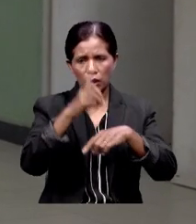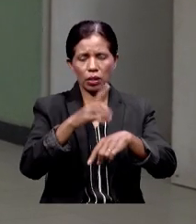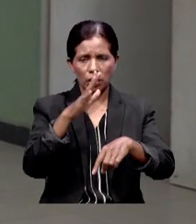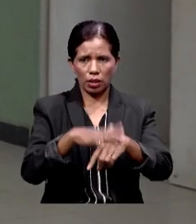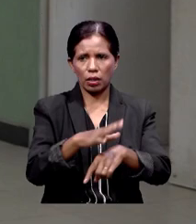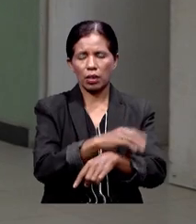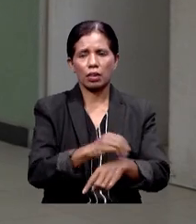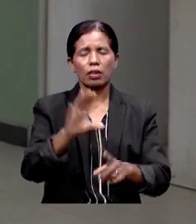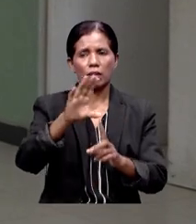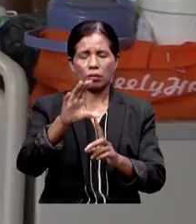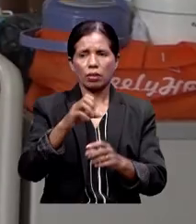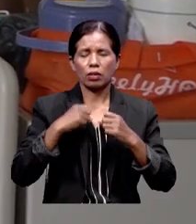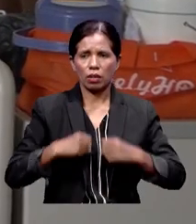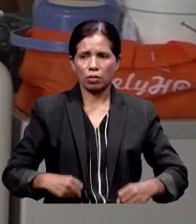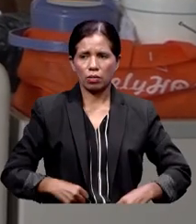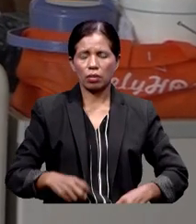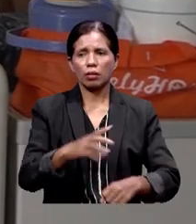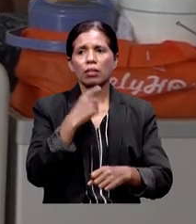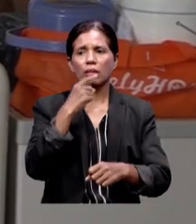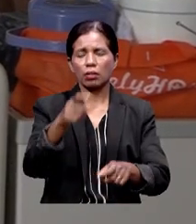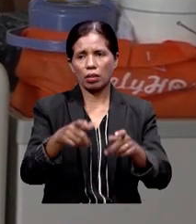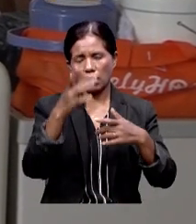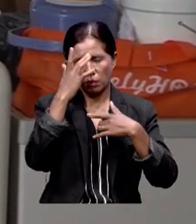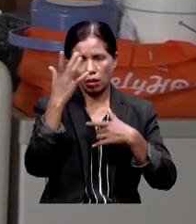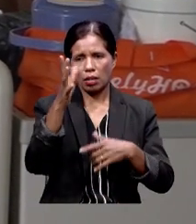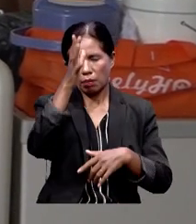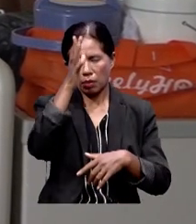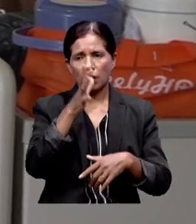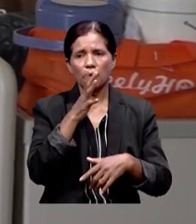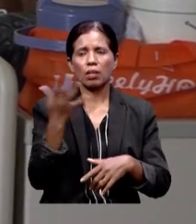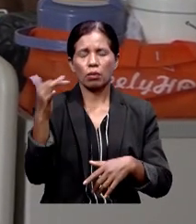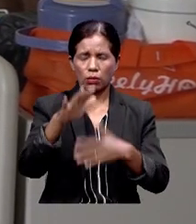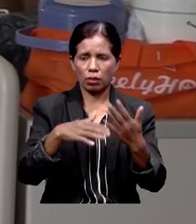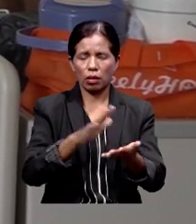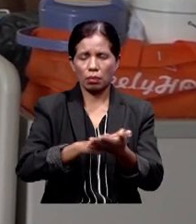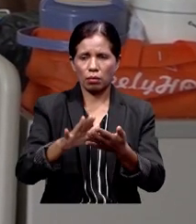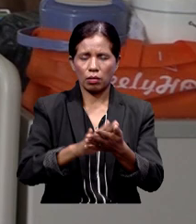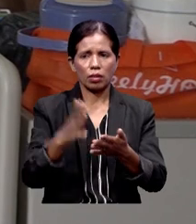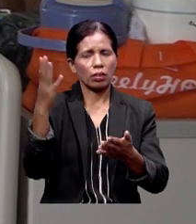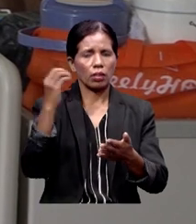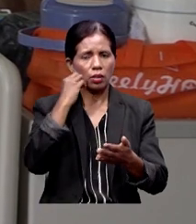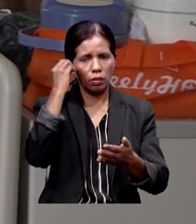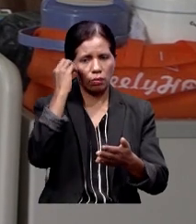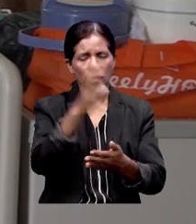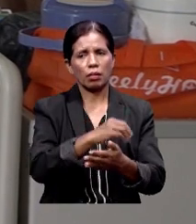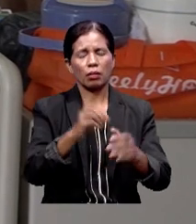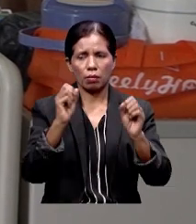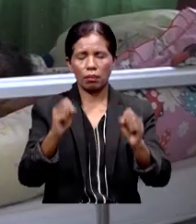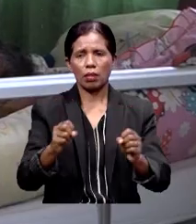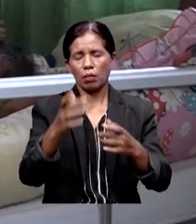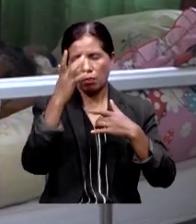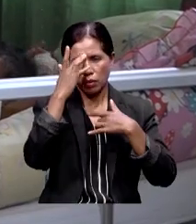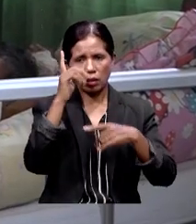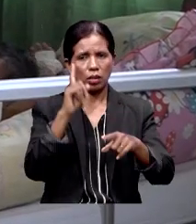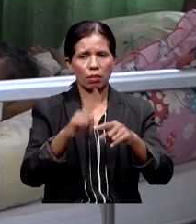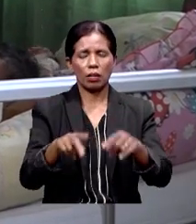Tamba ne chefe Centro Saúde Veracruz apela ba inanaman sira hotu atu halo limpeza iha aredor umanian nune e virus refere